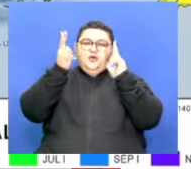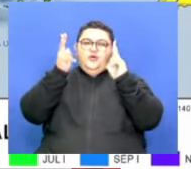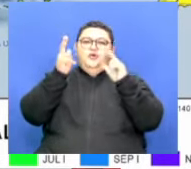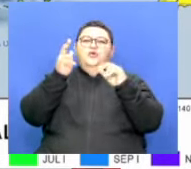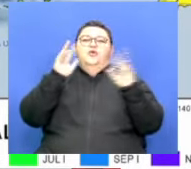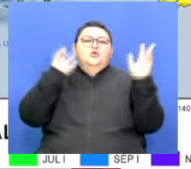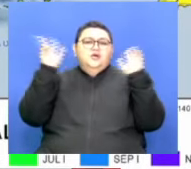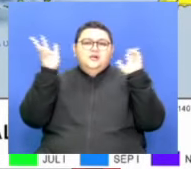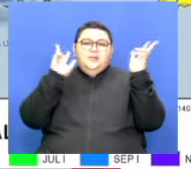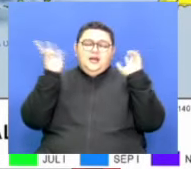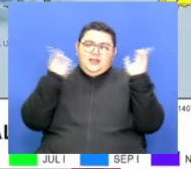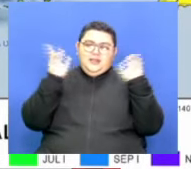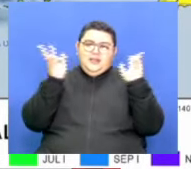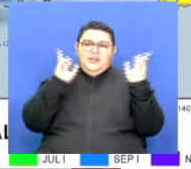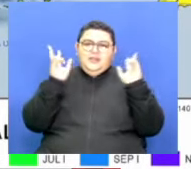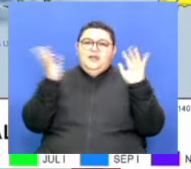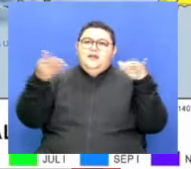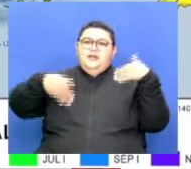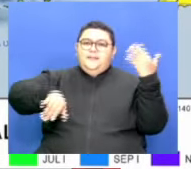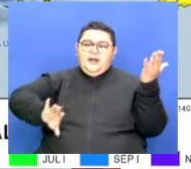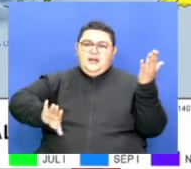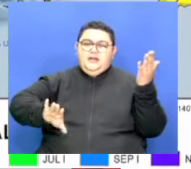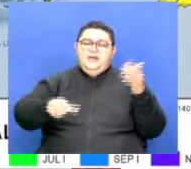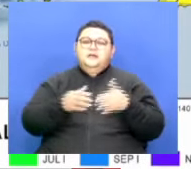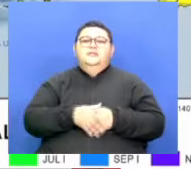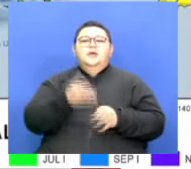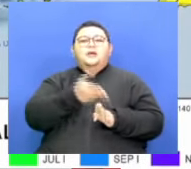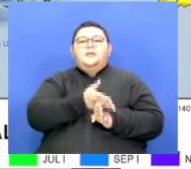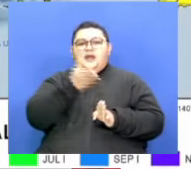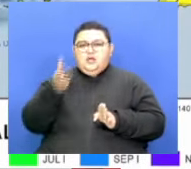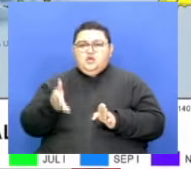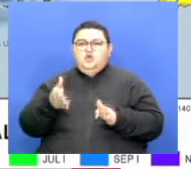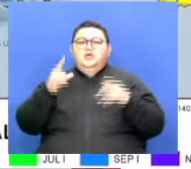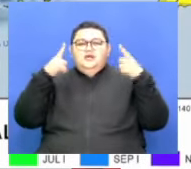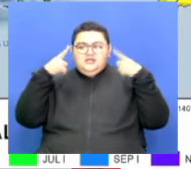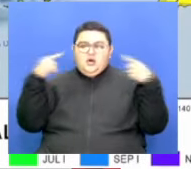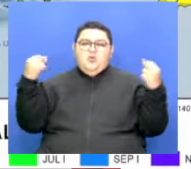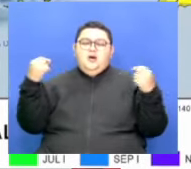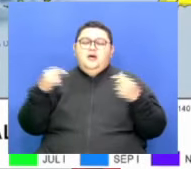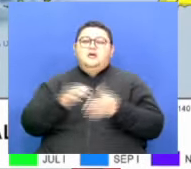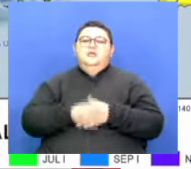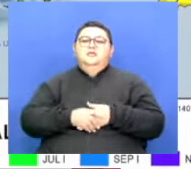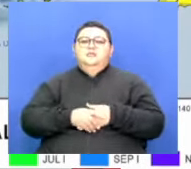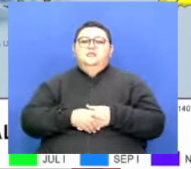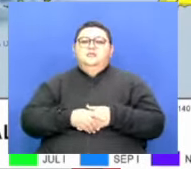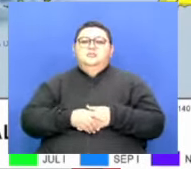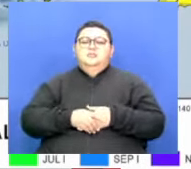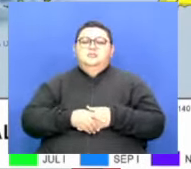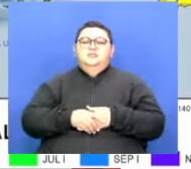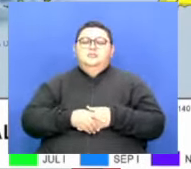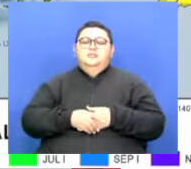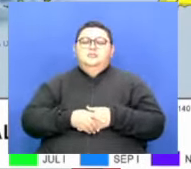Nusa Tenggara Barat dan Bali lalu wilayah Jawa